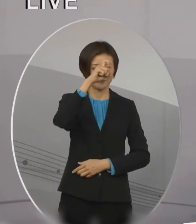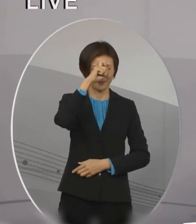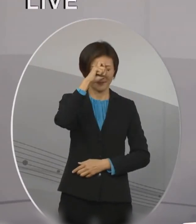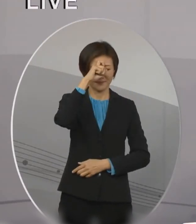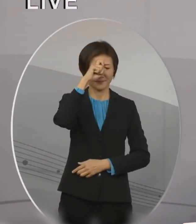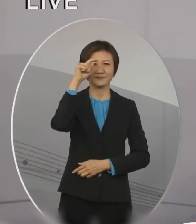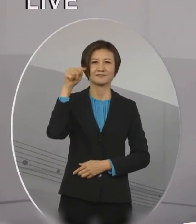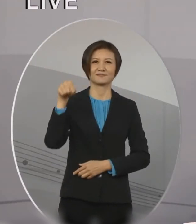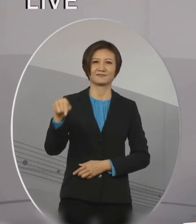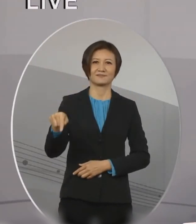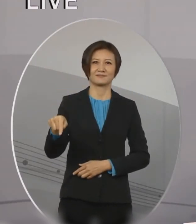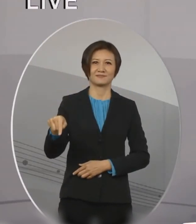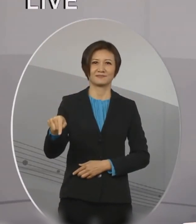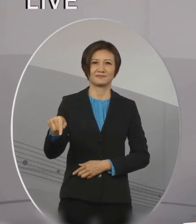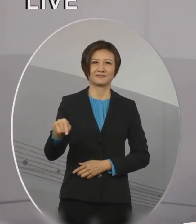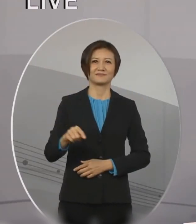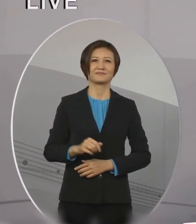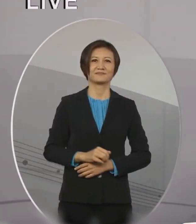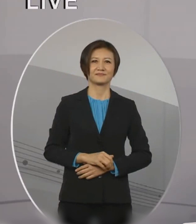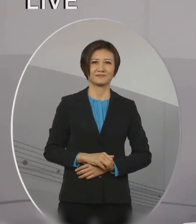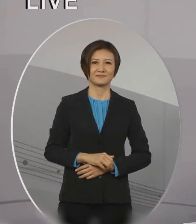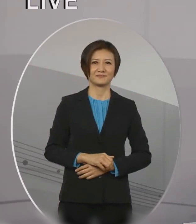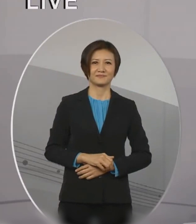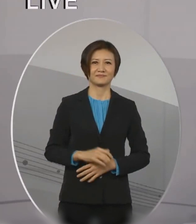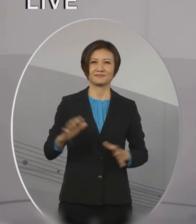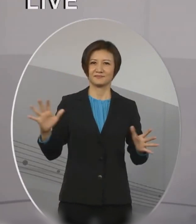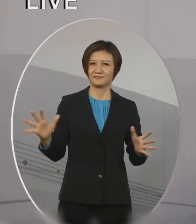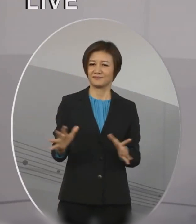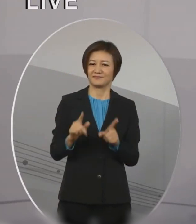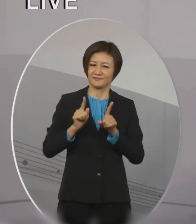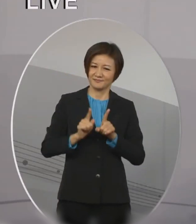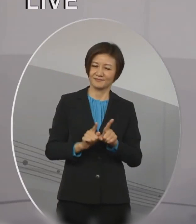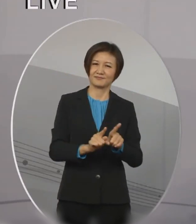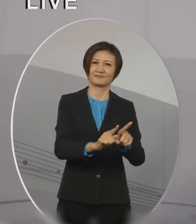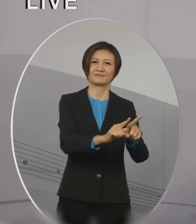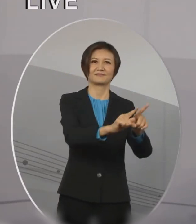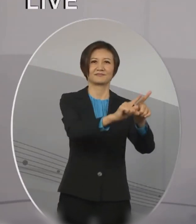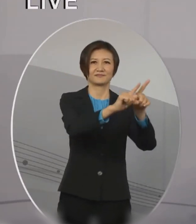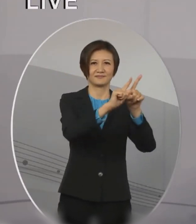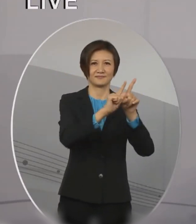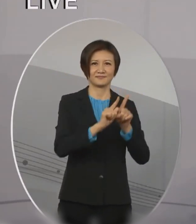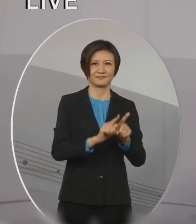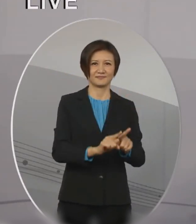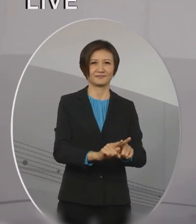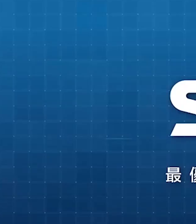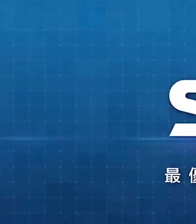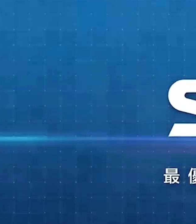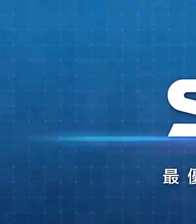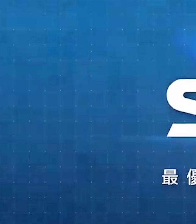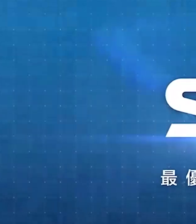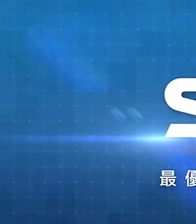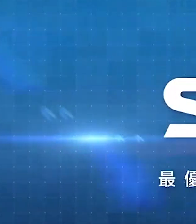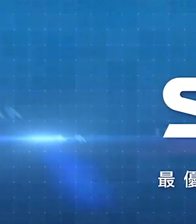和你度过。